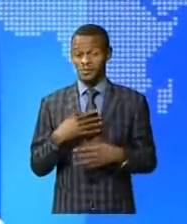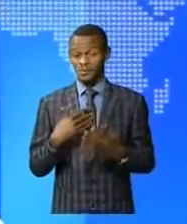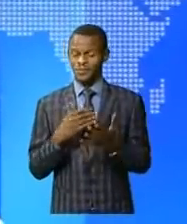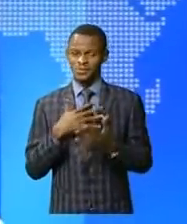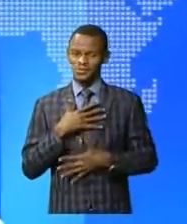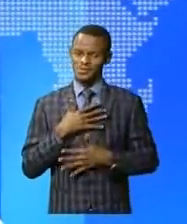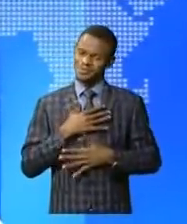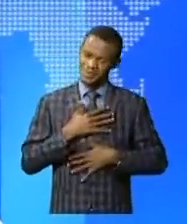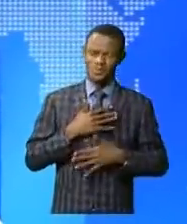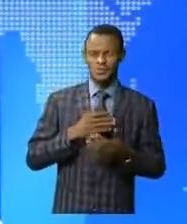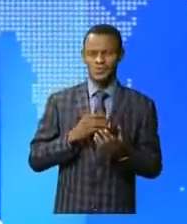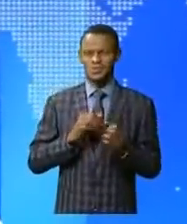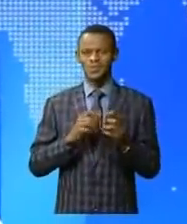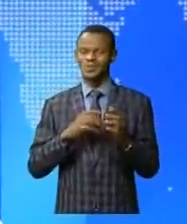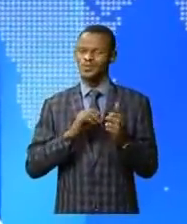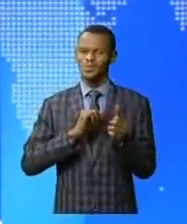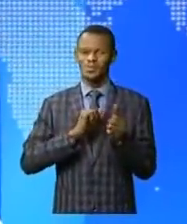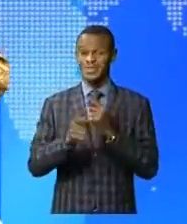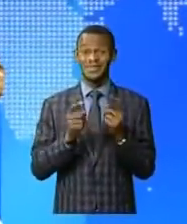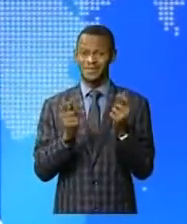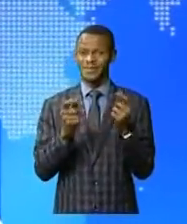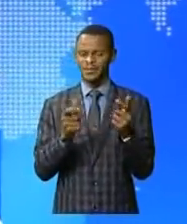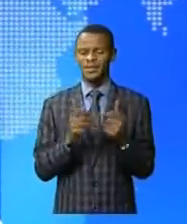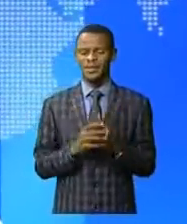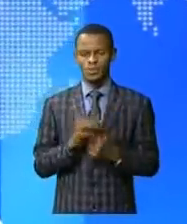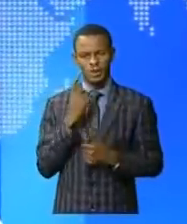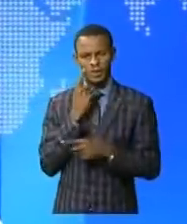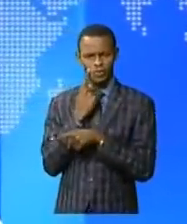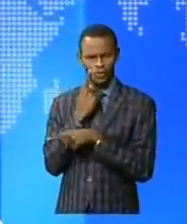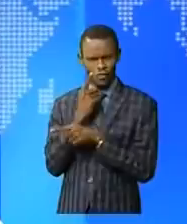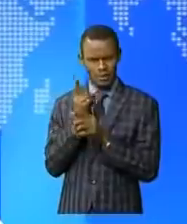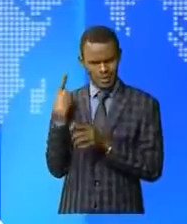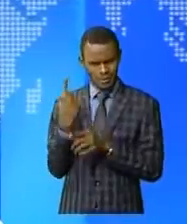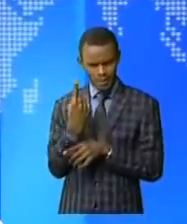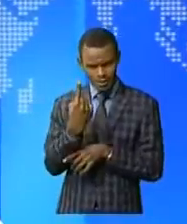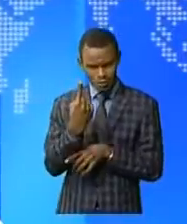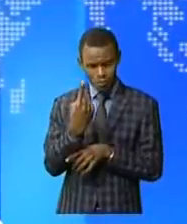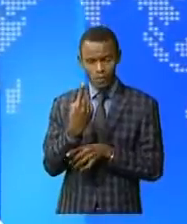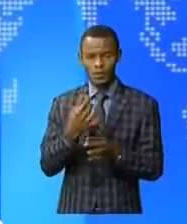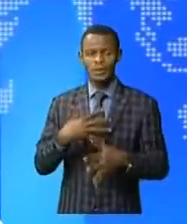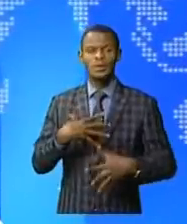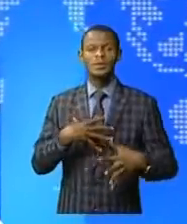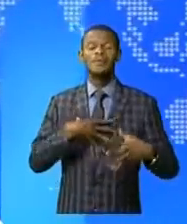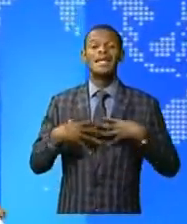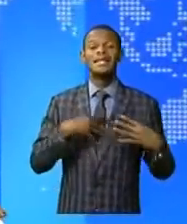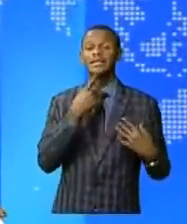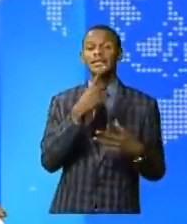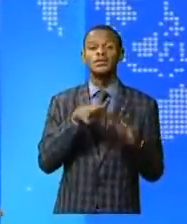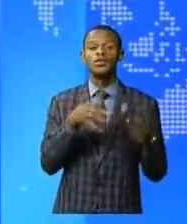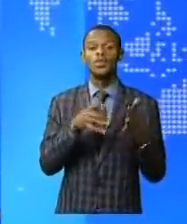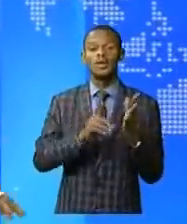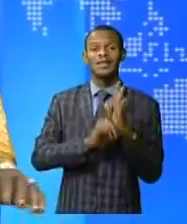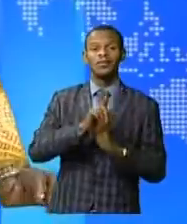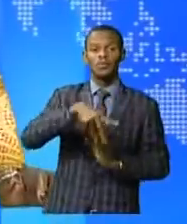Vous avez suivi Emery Okundji, député national, qui plaide pour le développement de la province du Sankuru. Ils ont été reçus